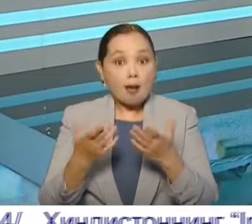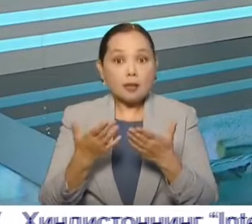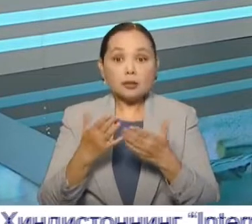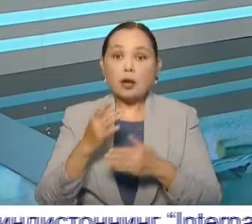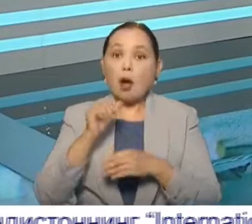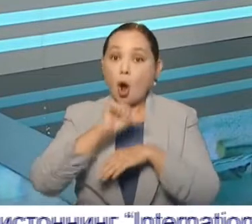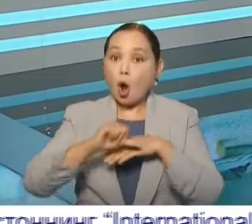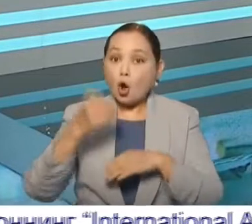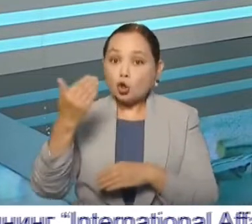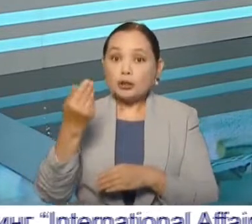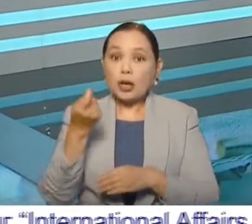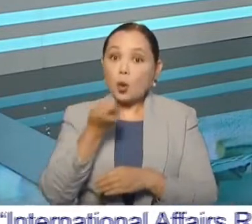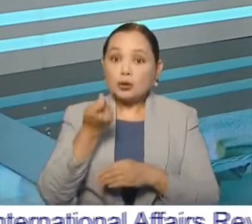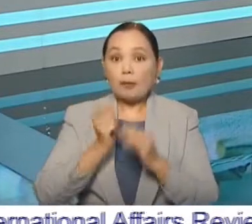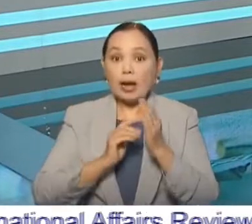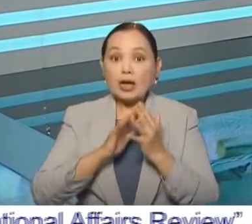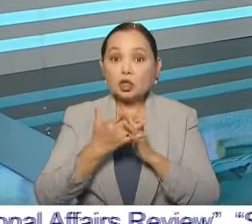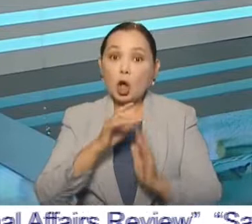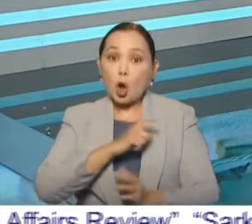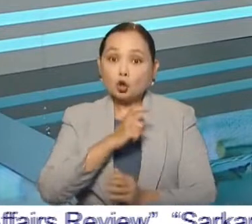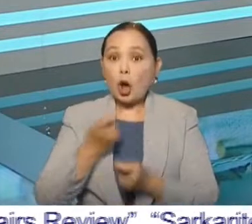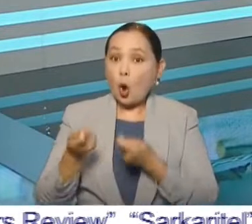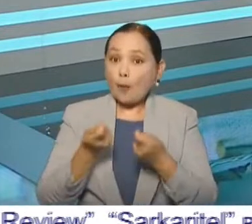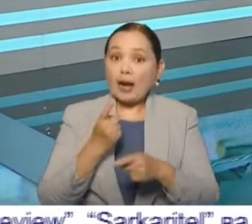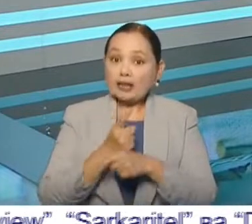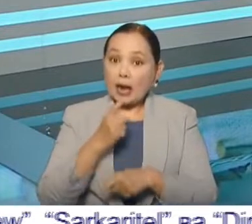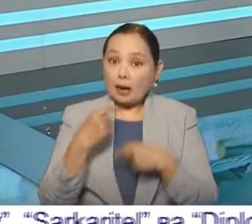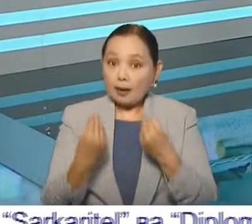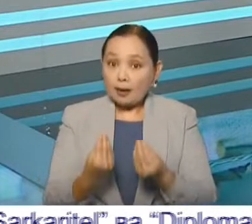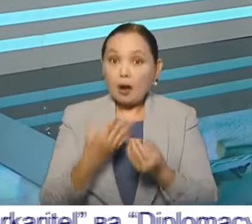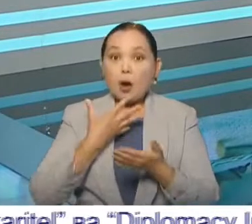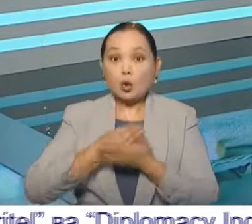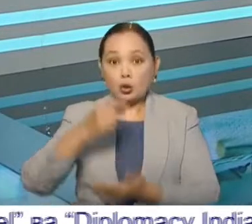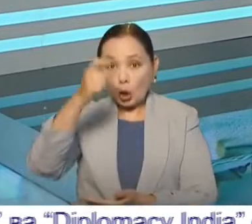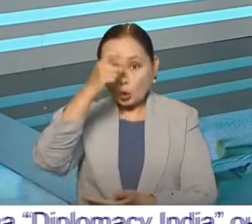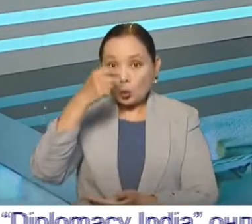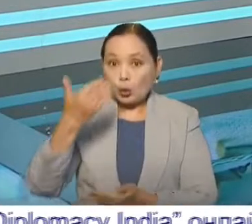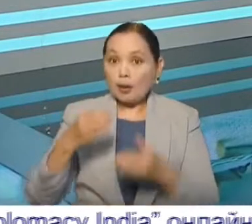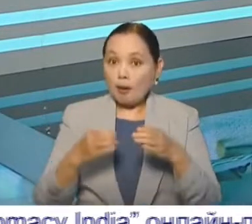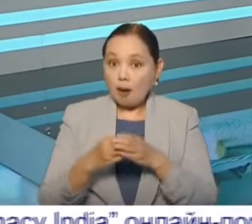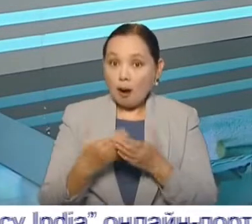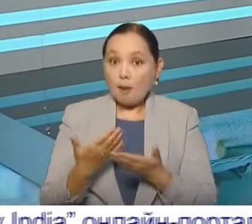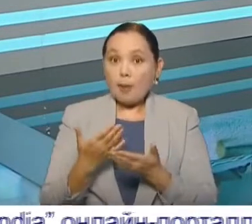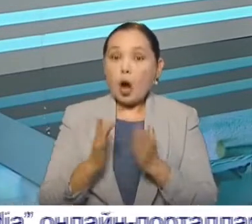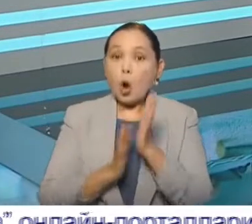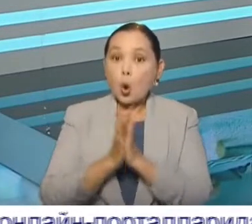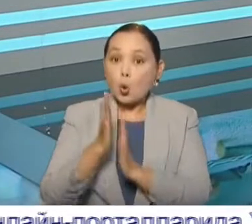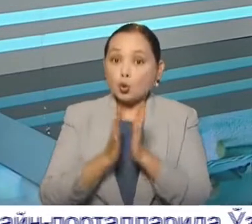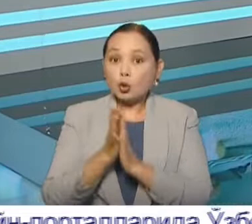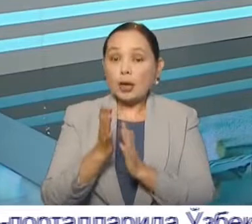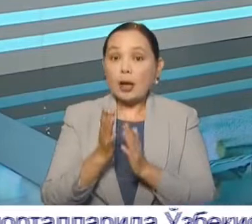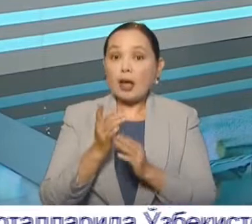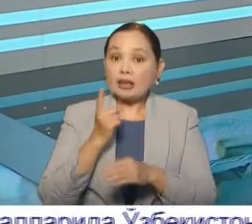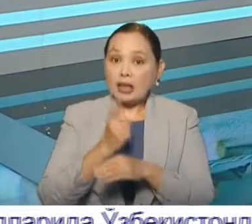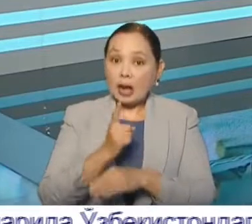хориждан осымлик ва кушлок хожалігі мақсатларыны олып керішке тақиқ қояды. Хсусан, Туркия компанияларының бірден көшет импортыге тақиқ